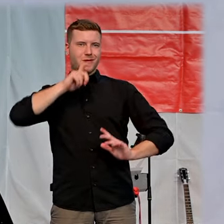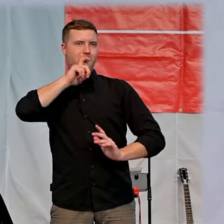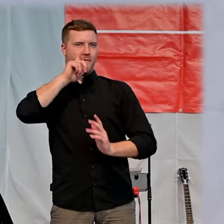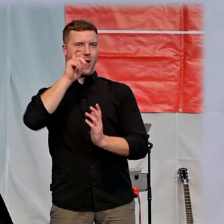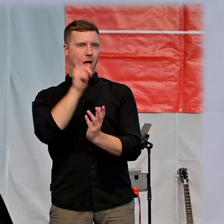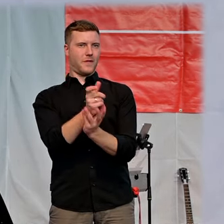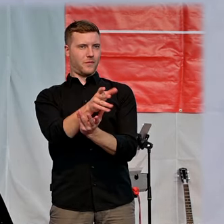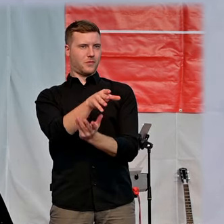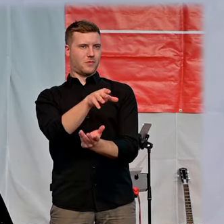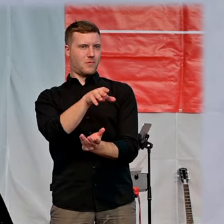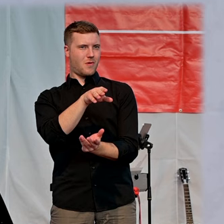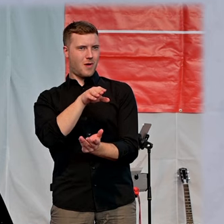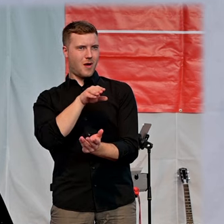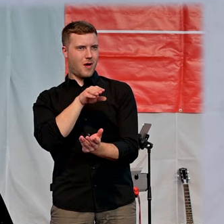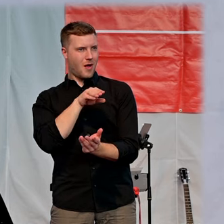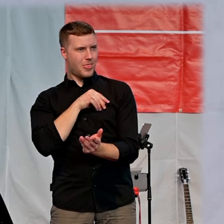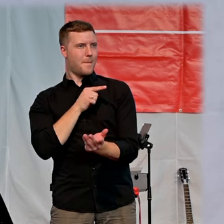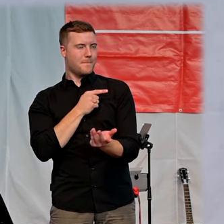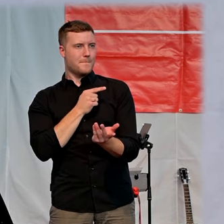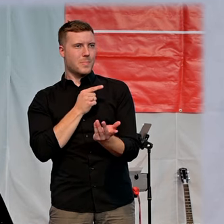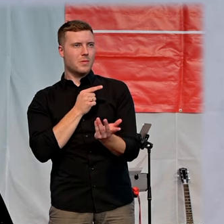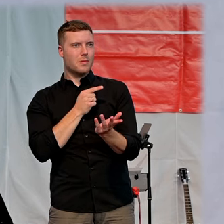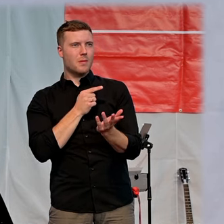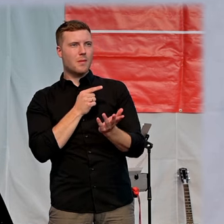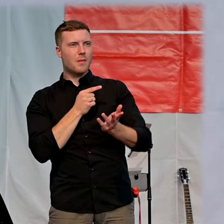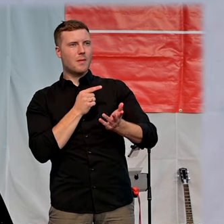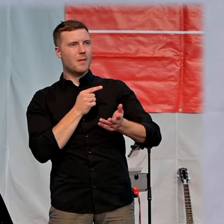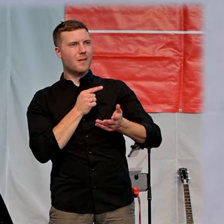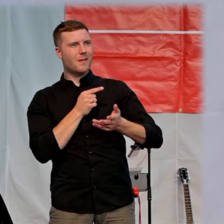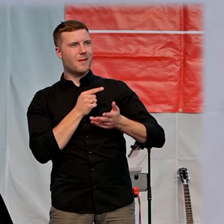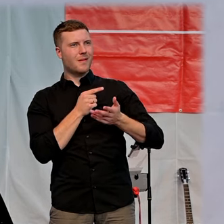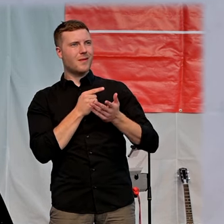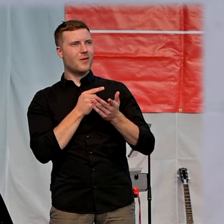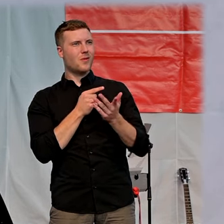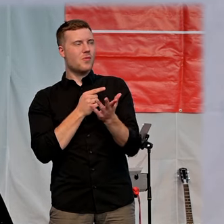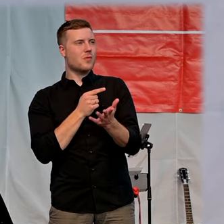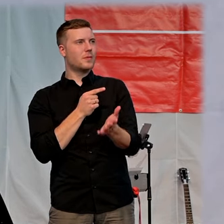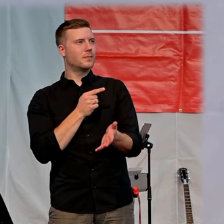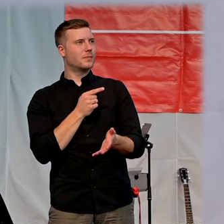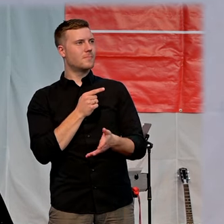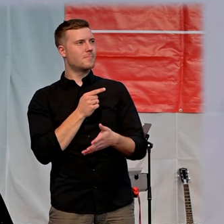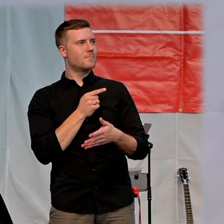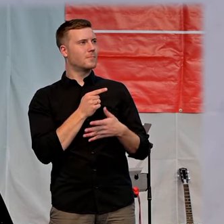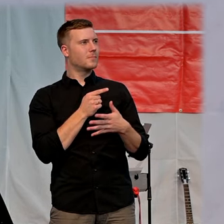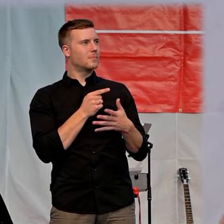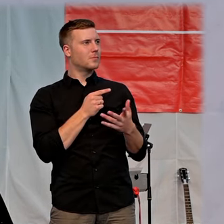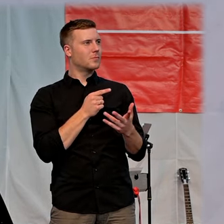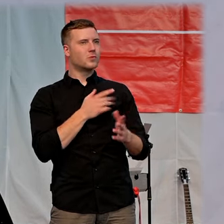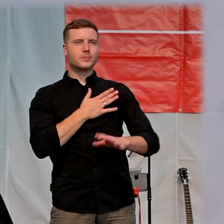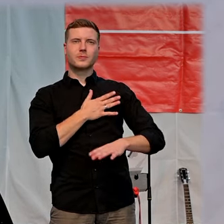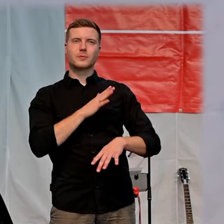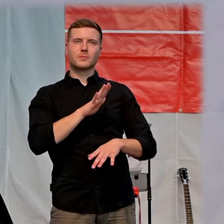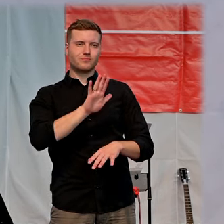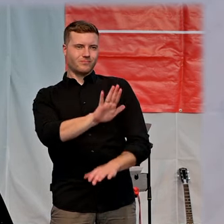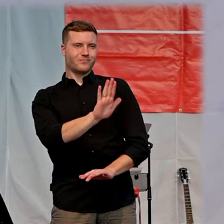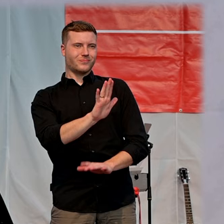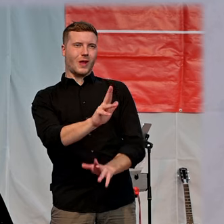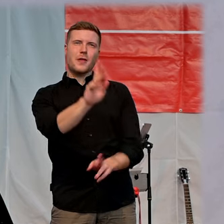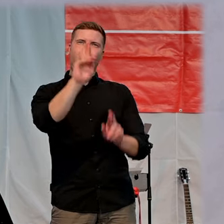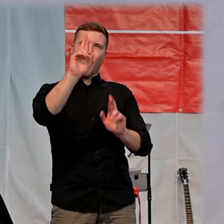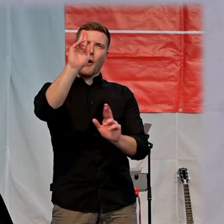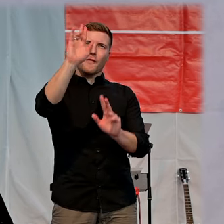Verantwortung darüber zu geben, was die Essenz deiner Hoffnung ist in